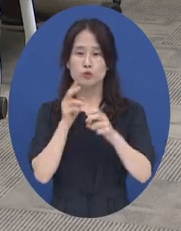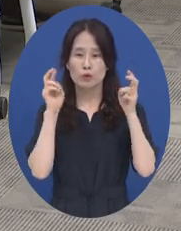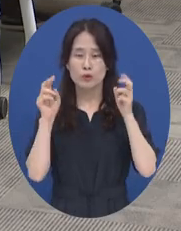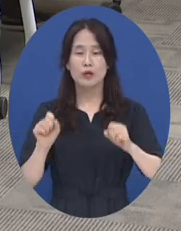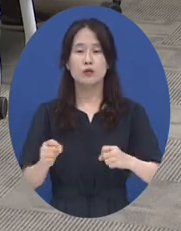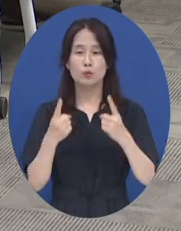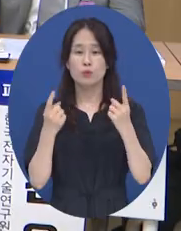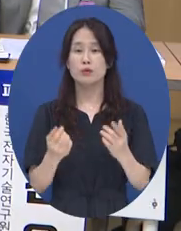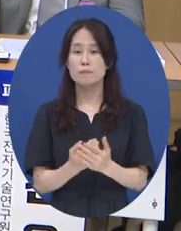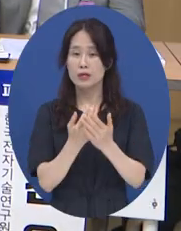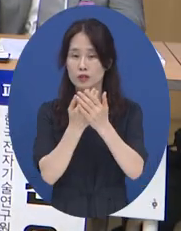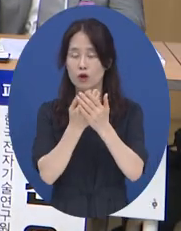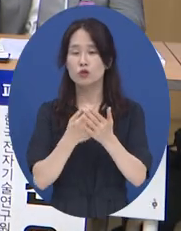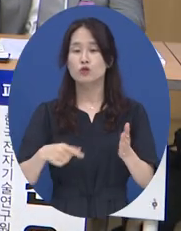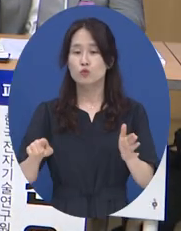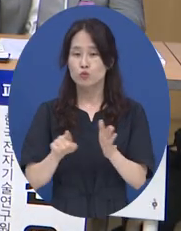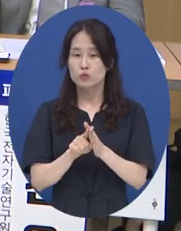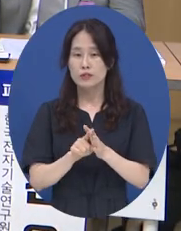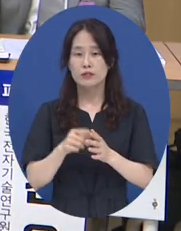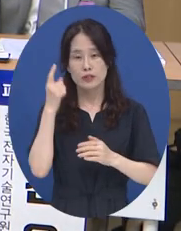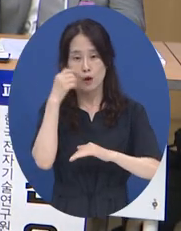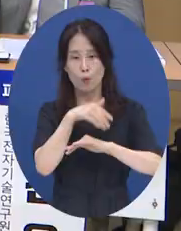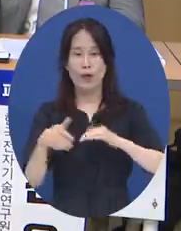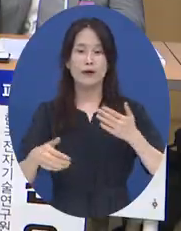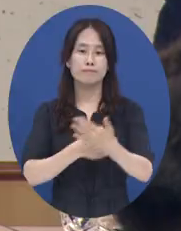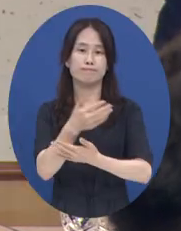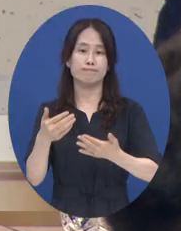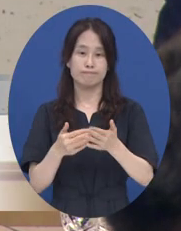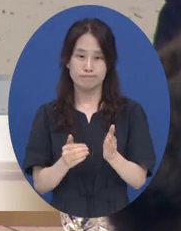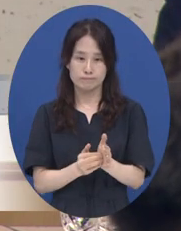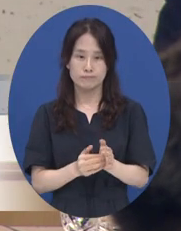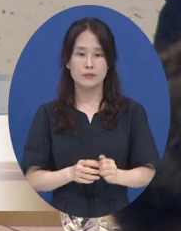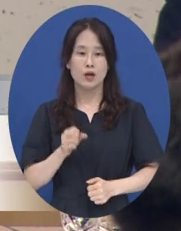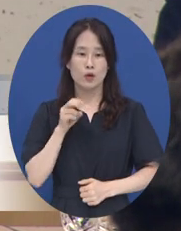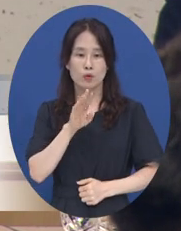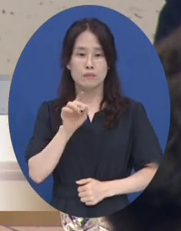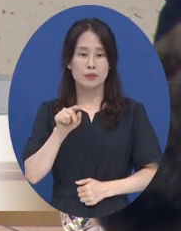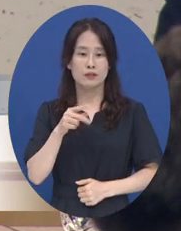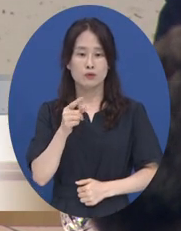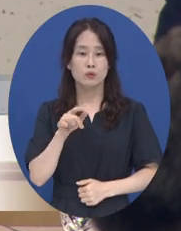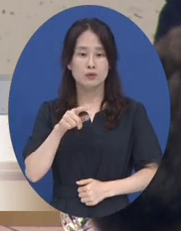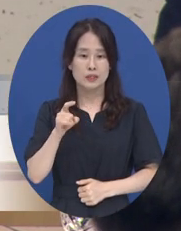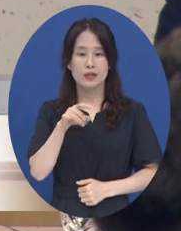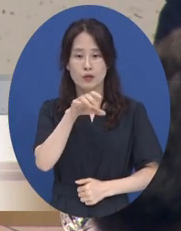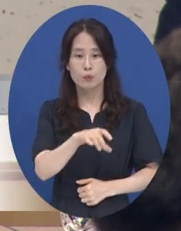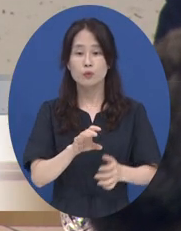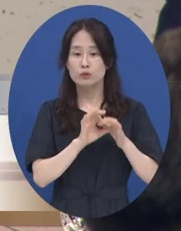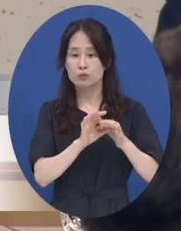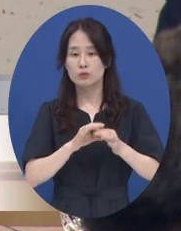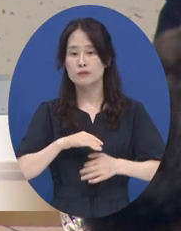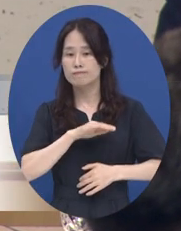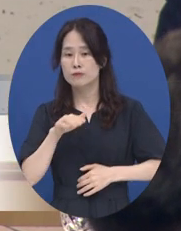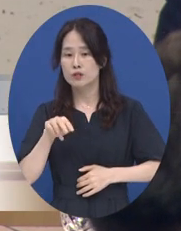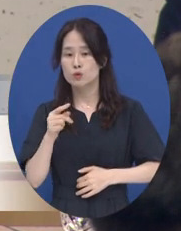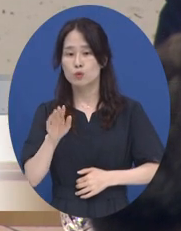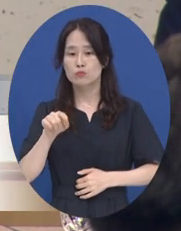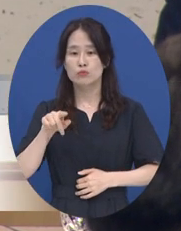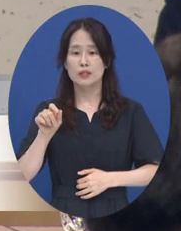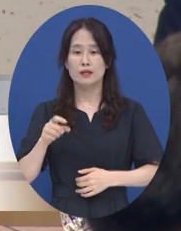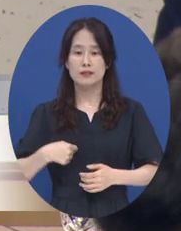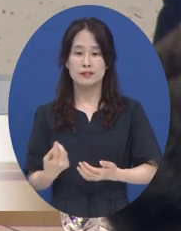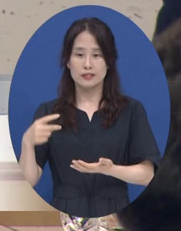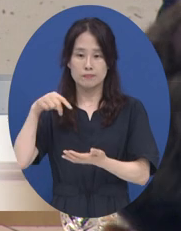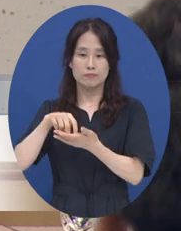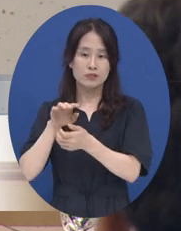상생 방안에 대한 자사의 계획 등을 공유했습니다. 용인 반도체 클러스터를 통한 저희의 소부장 자립